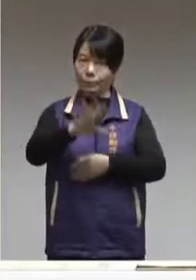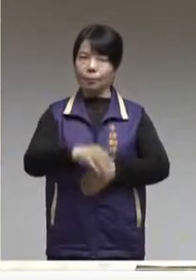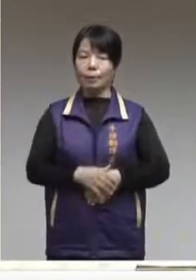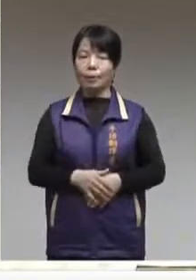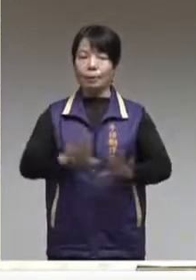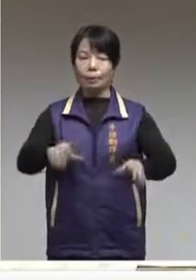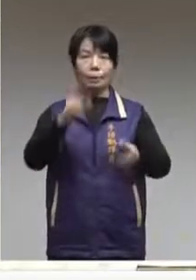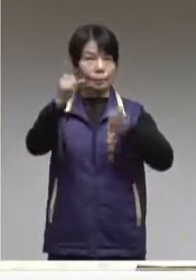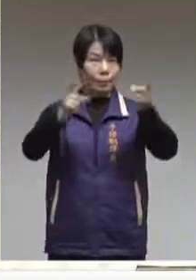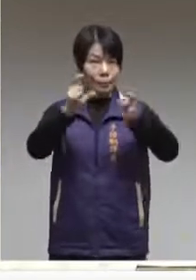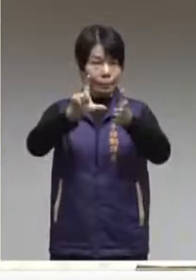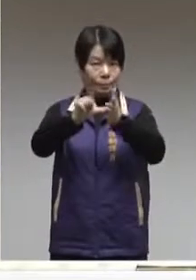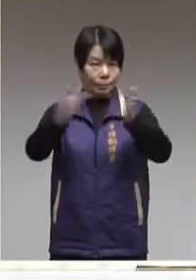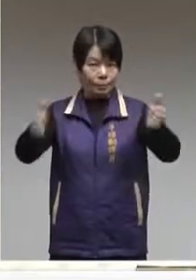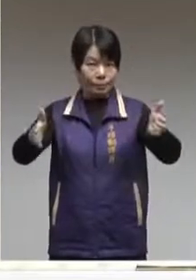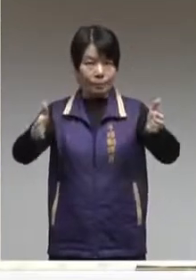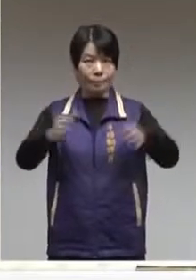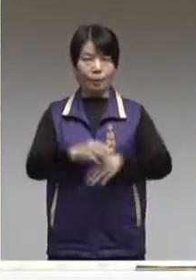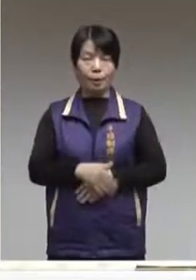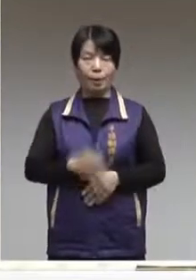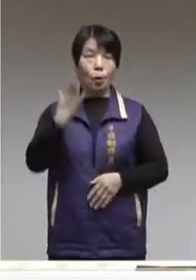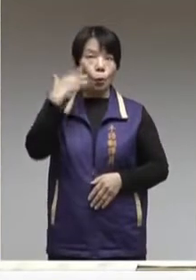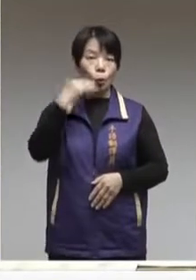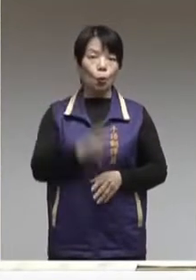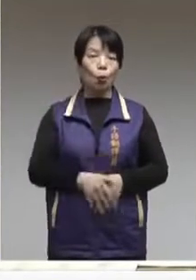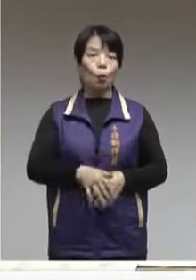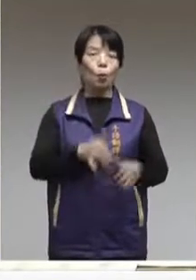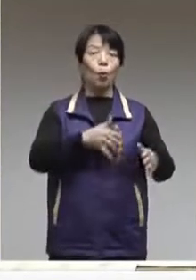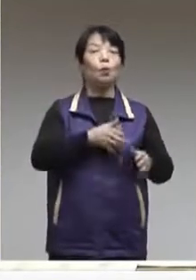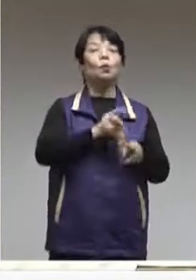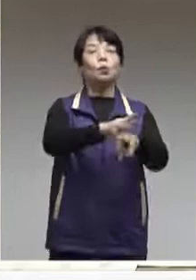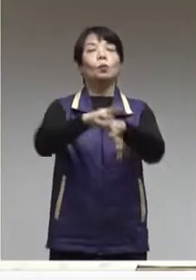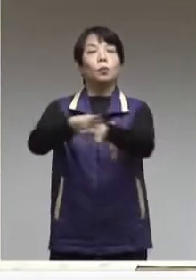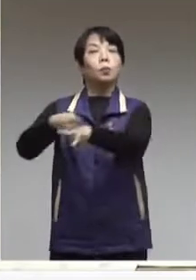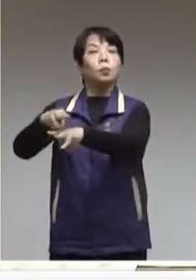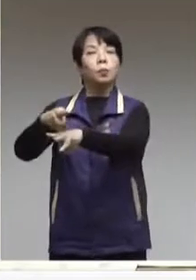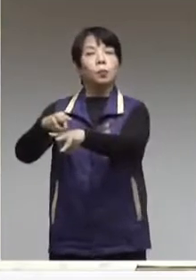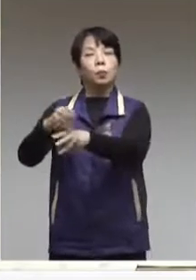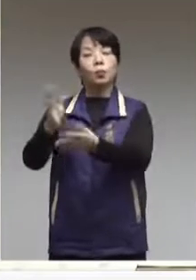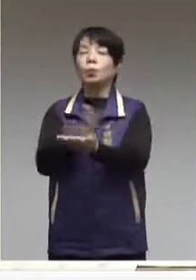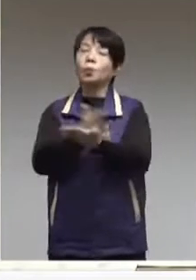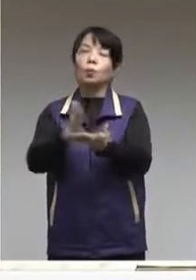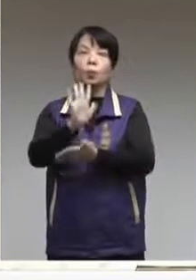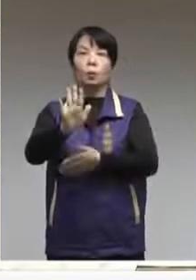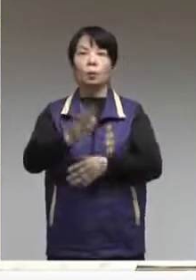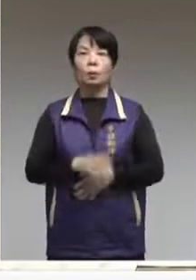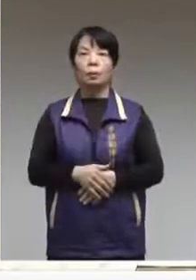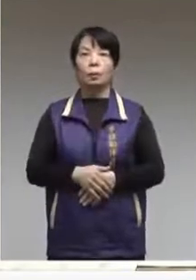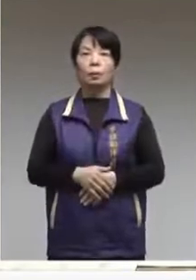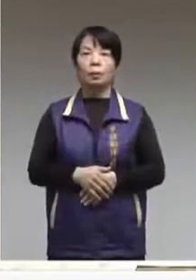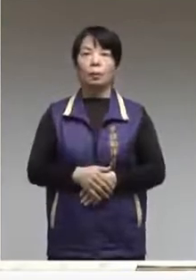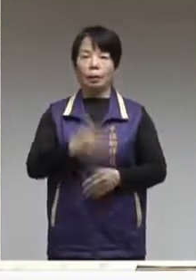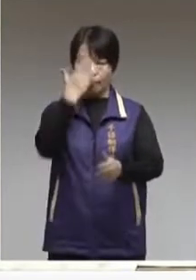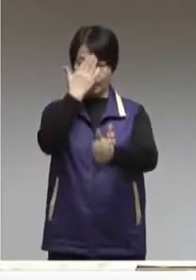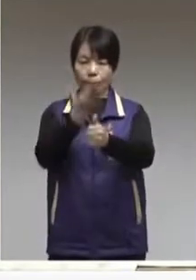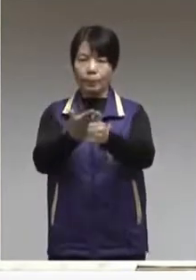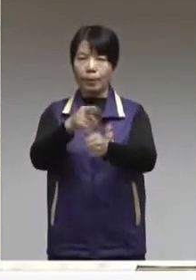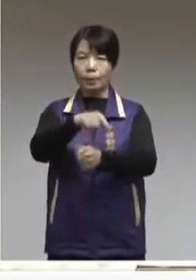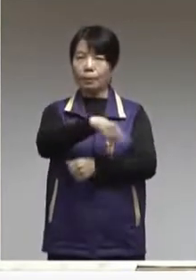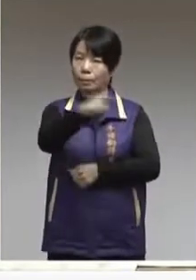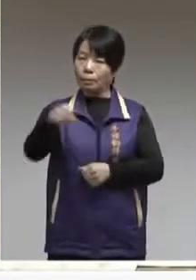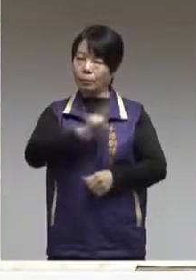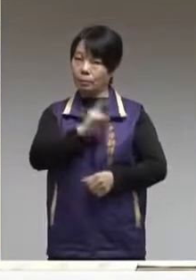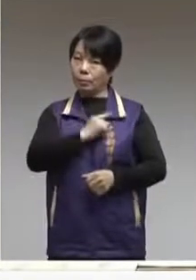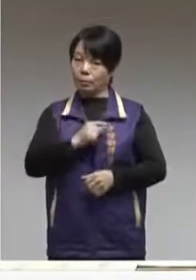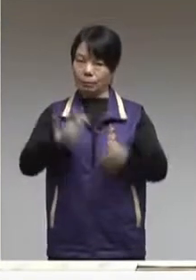哩过年的这段时间，哦，啊，若有出去行行的，还是安怎？啊，反正拜托大家，吼、哦，都爱把咱的个人的